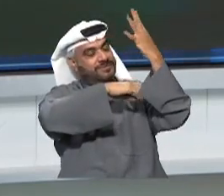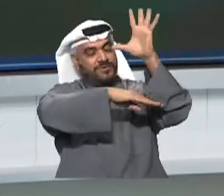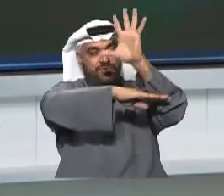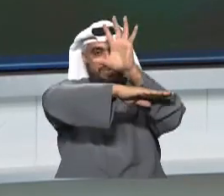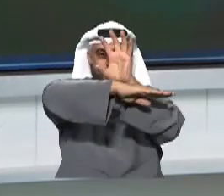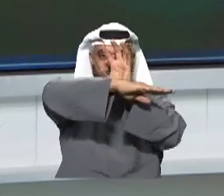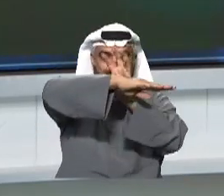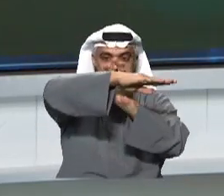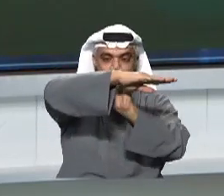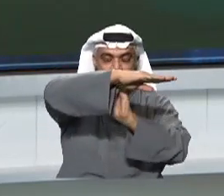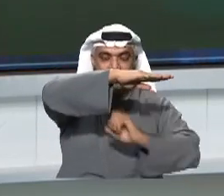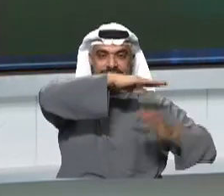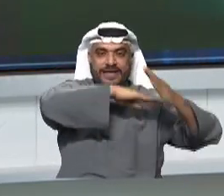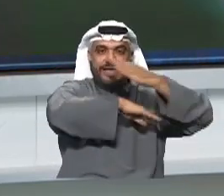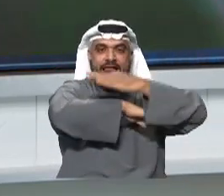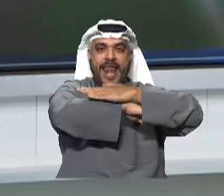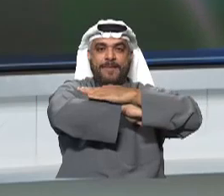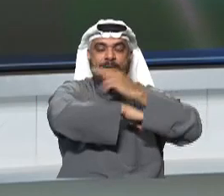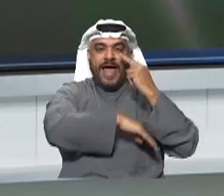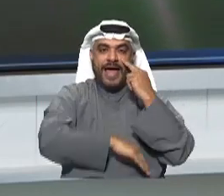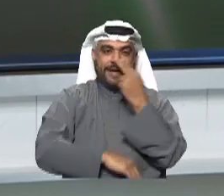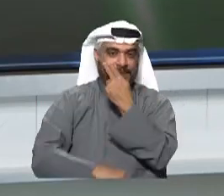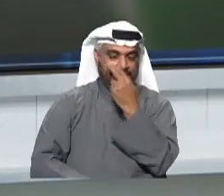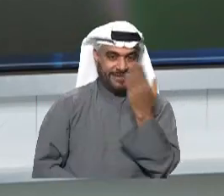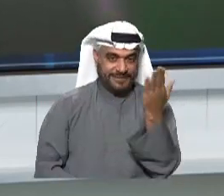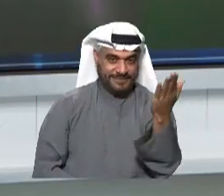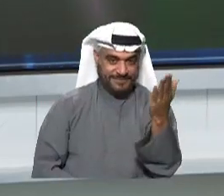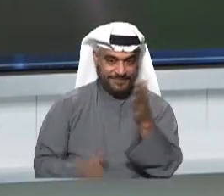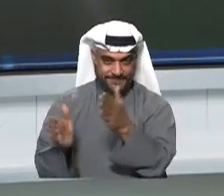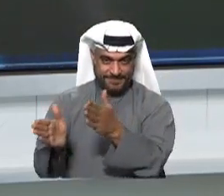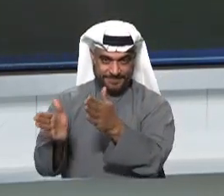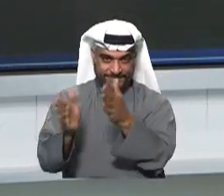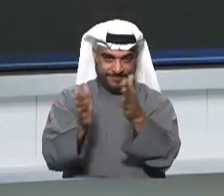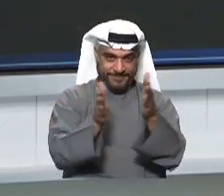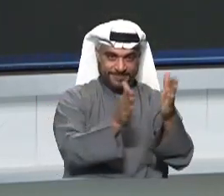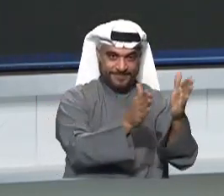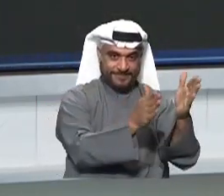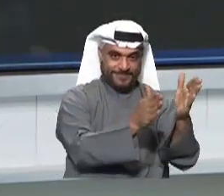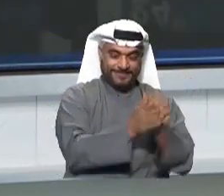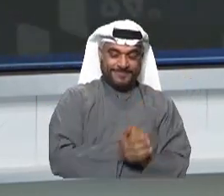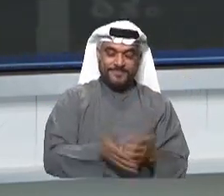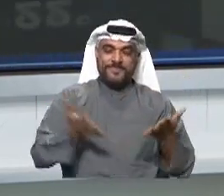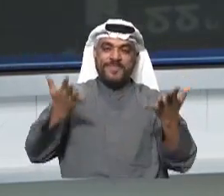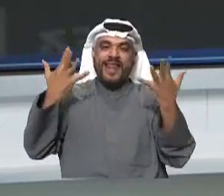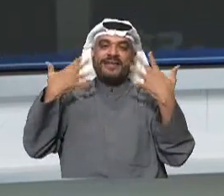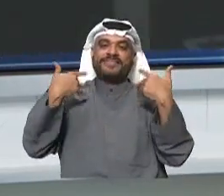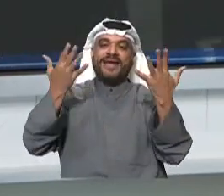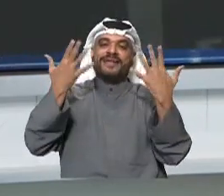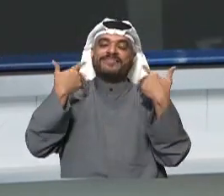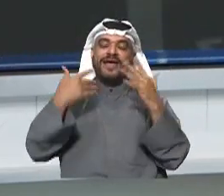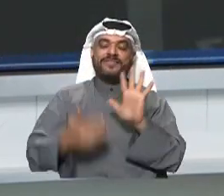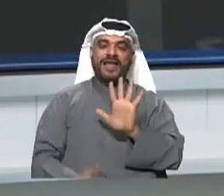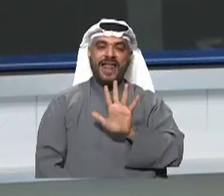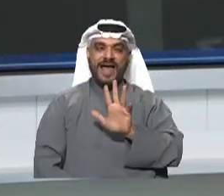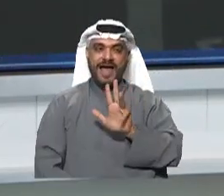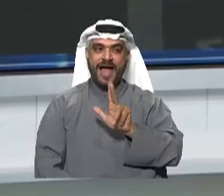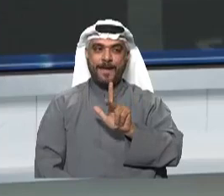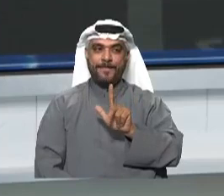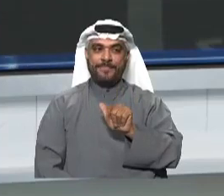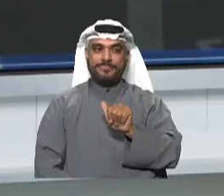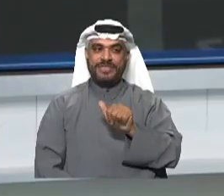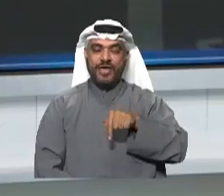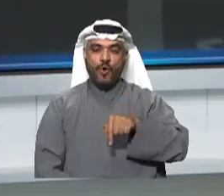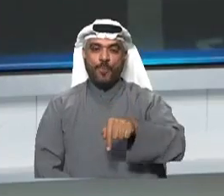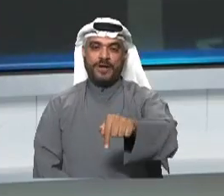6.30 موعد اذان المغرب الساعه 4:52 دقيقه اما بالنسبه الطقس المتوقع في مدينه الكويت